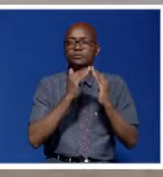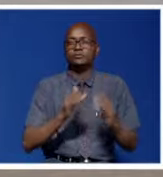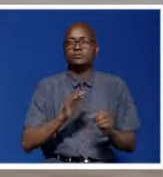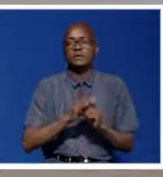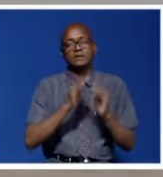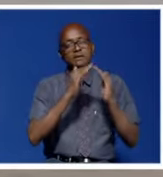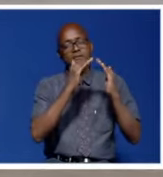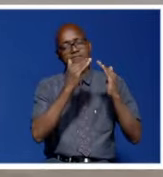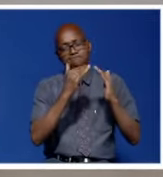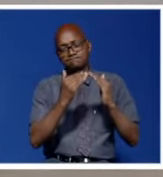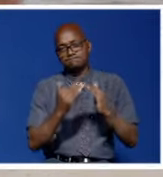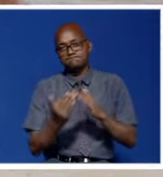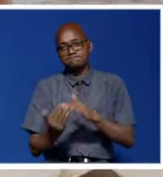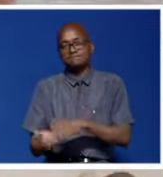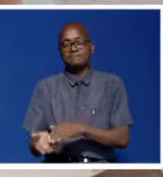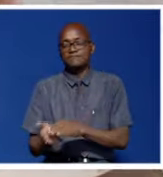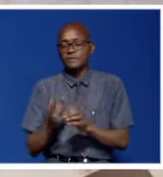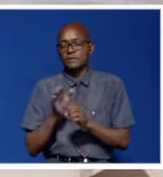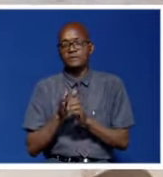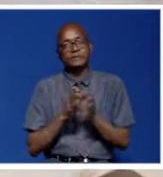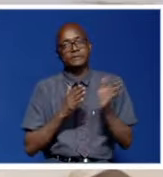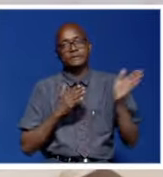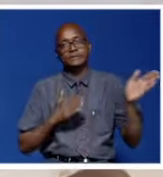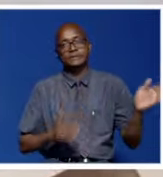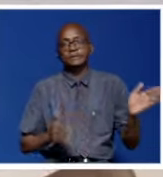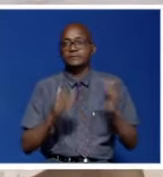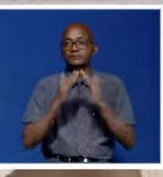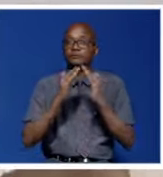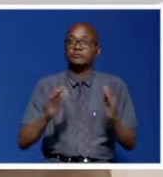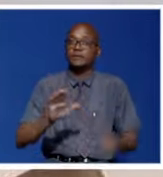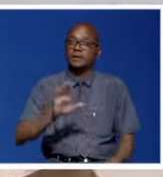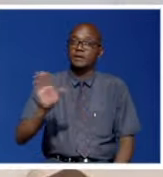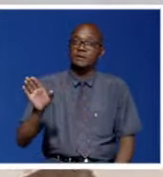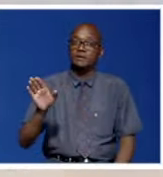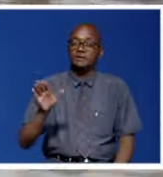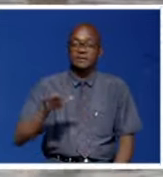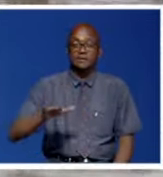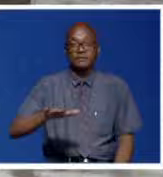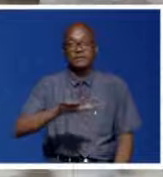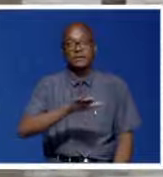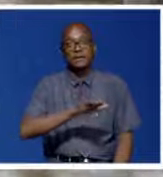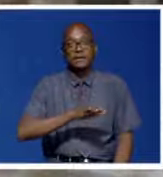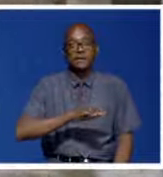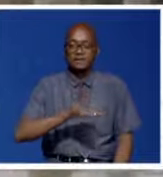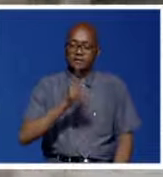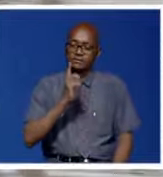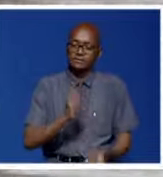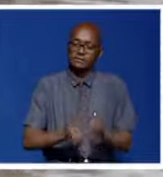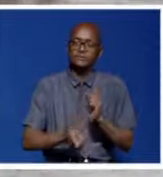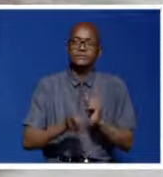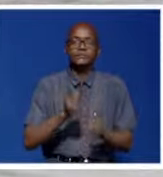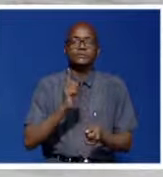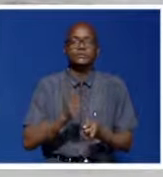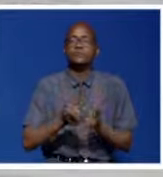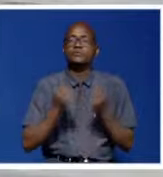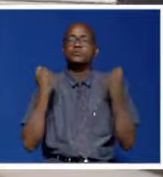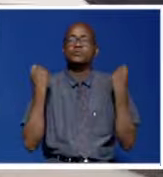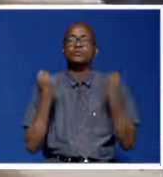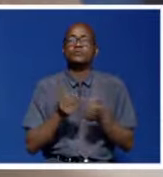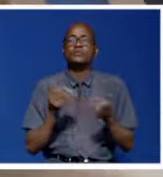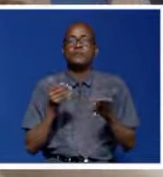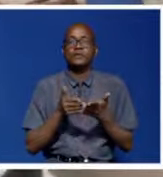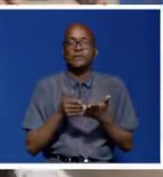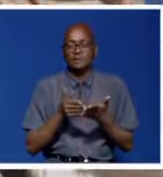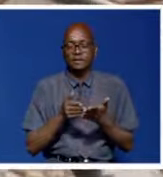kitu kilichowafanya wengi kukimbia makazi yao. Maeneo yaliyokuwa yanapitika kwa miguu kwa sasa ni vigumu kuyafikia, na kitu